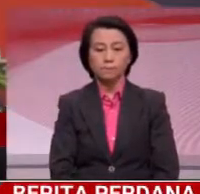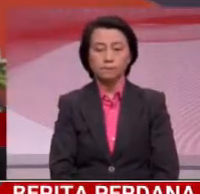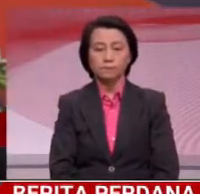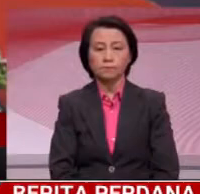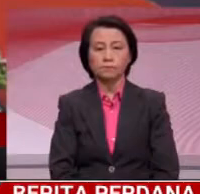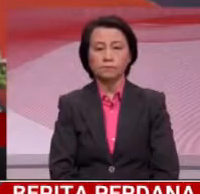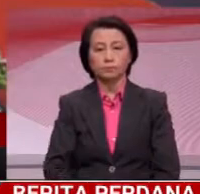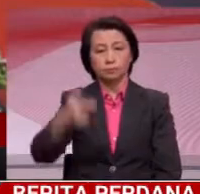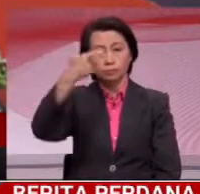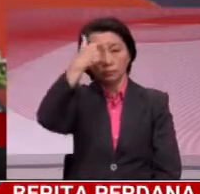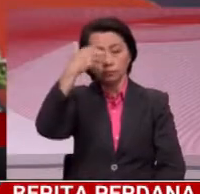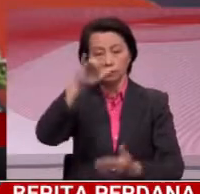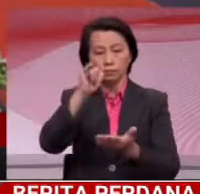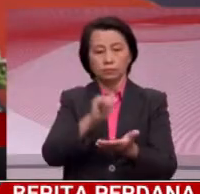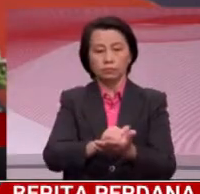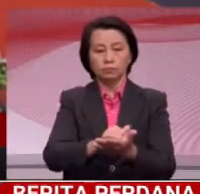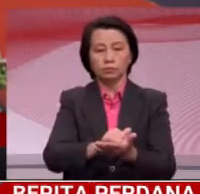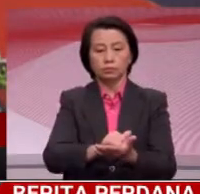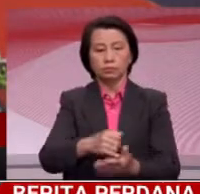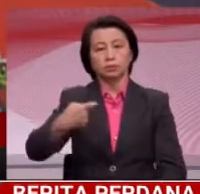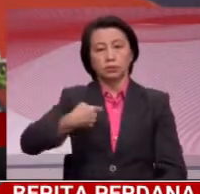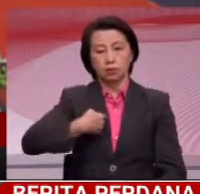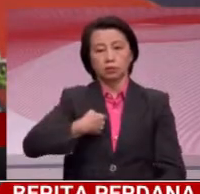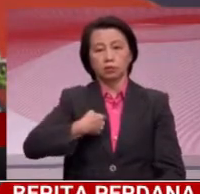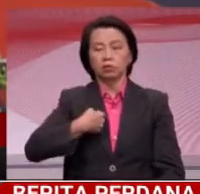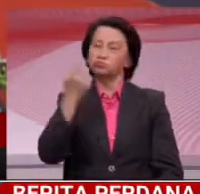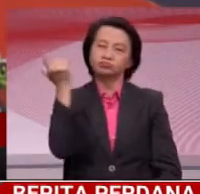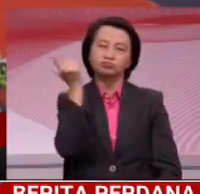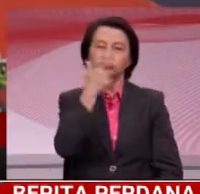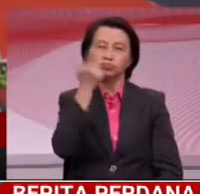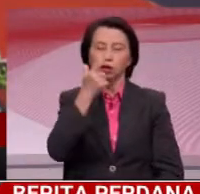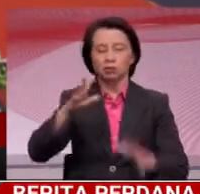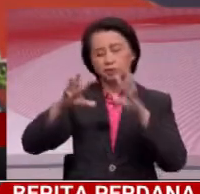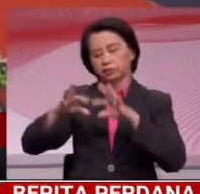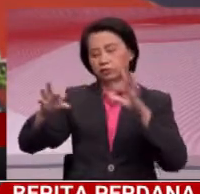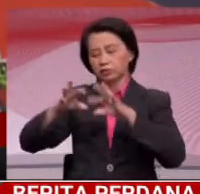Sebab itulah saya tak nak cerita pasal politik.